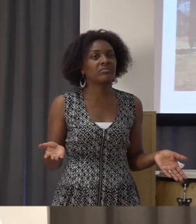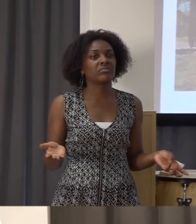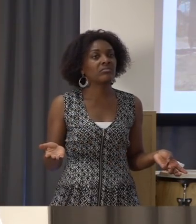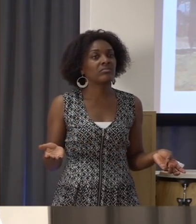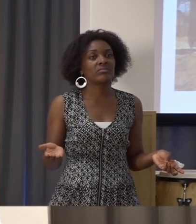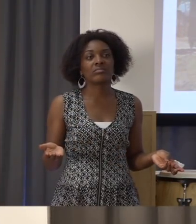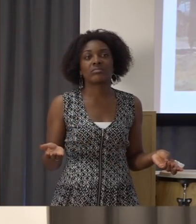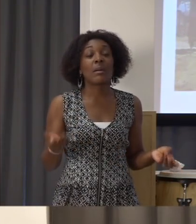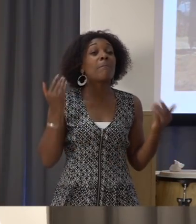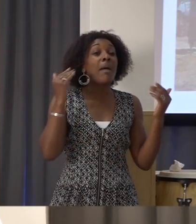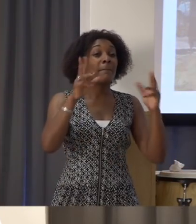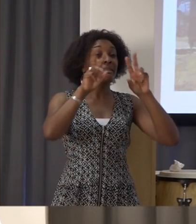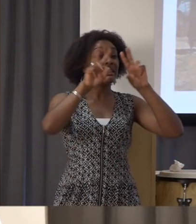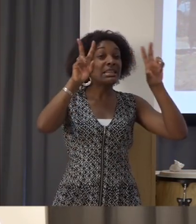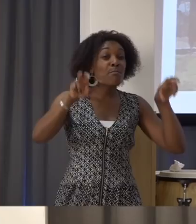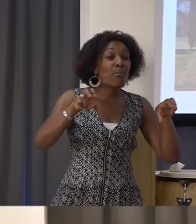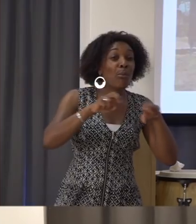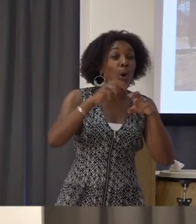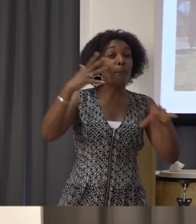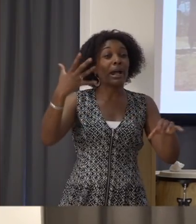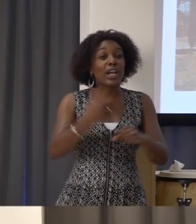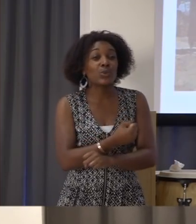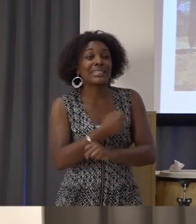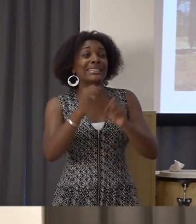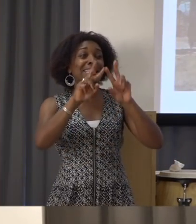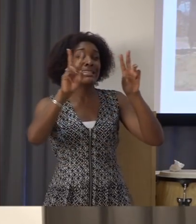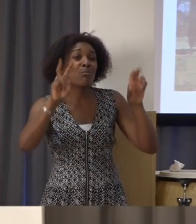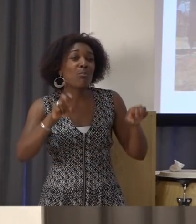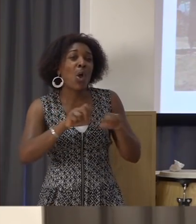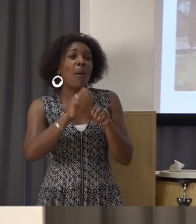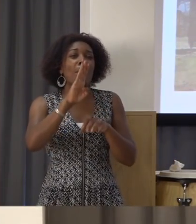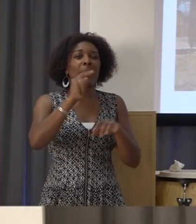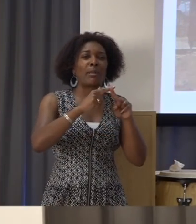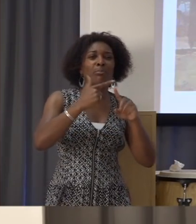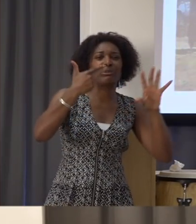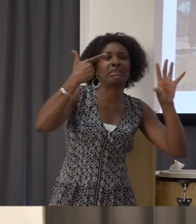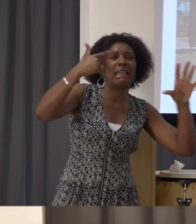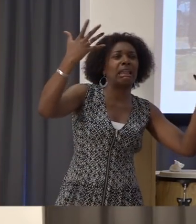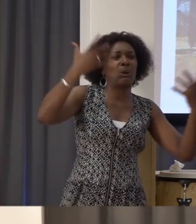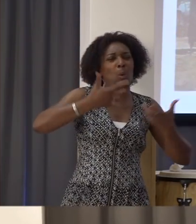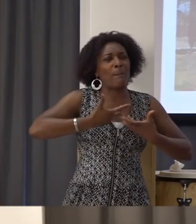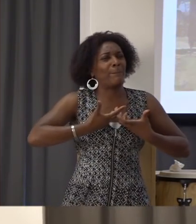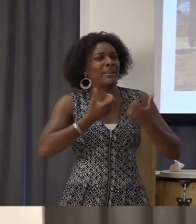Quels que soient les diplômes que tu as, quelles que soient tes compétences,